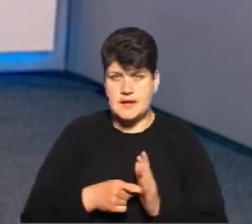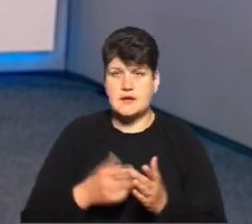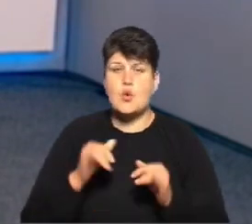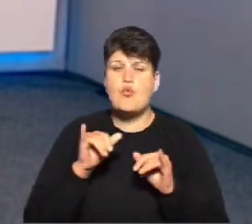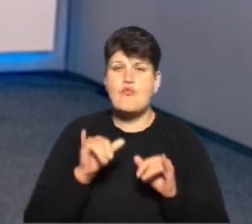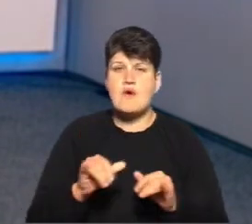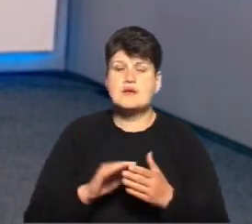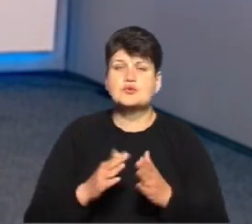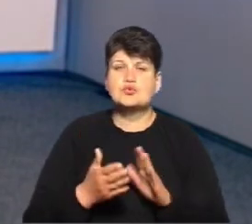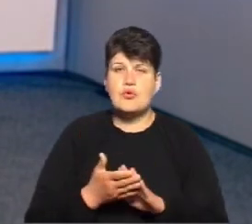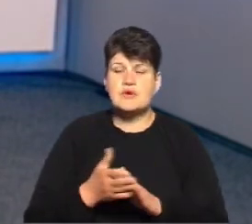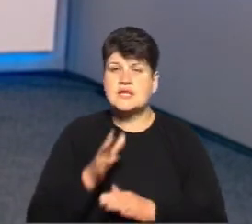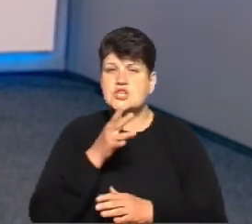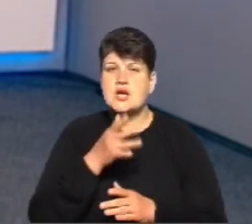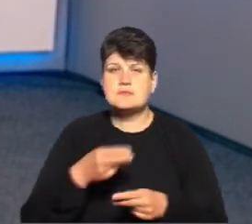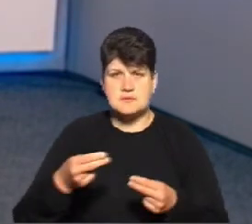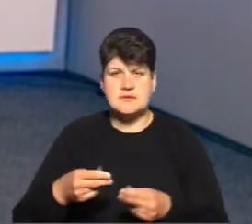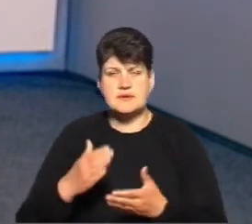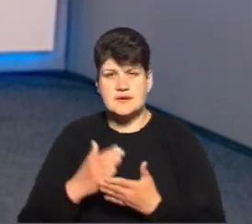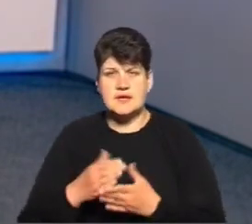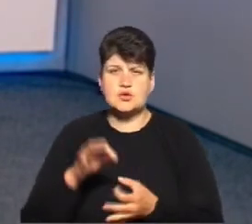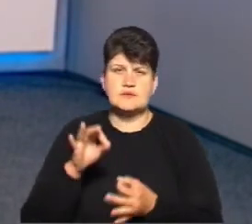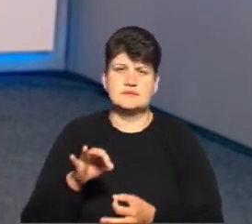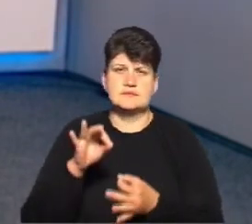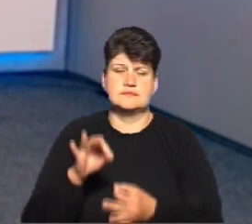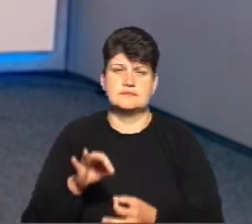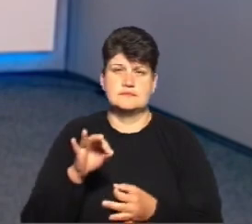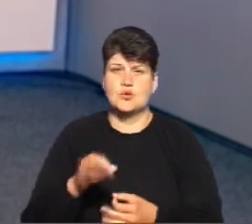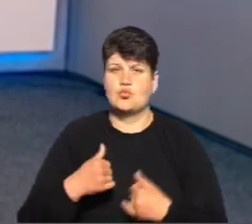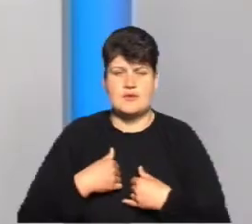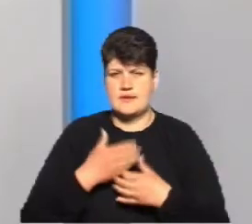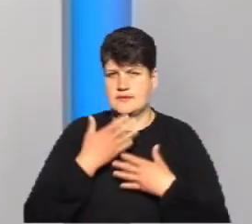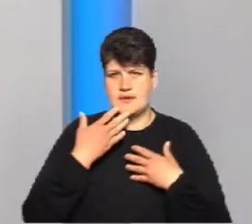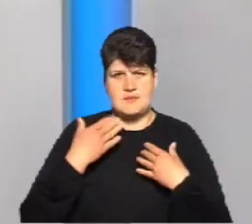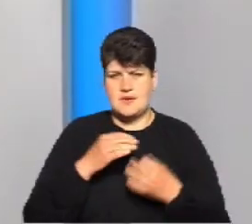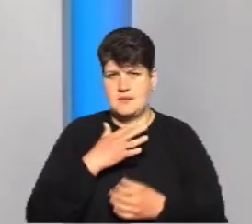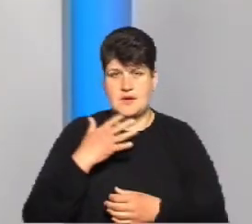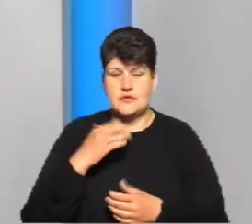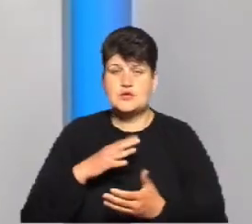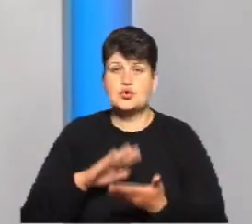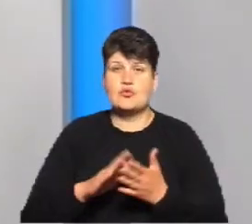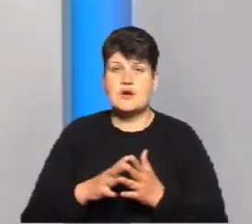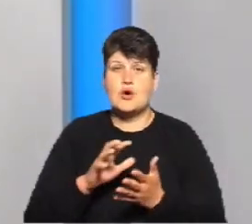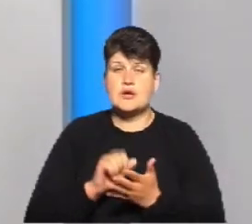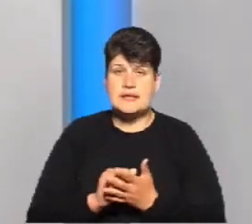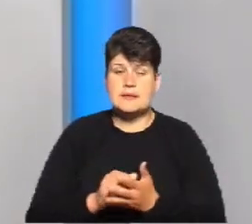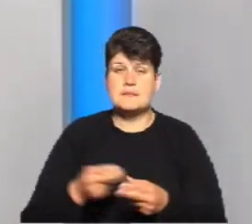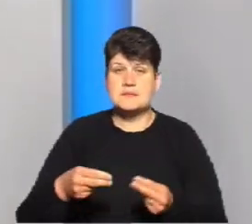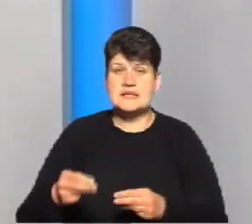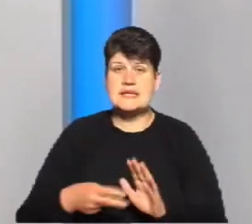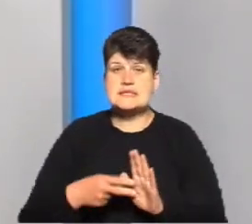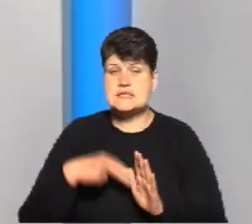час укладені, ще є такі хустом висять після державного кадастру? Немає таких, в нас багато, тому що у нас договори оренди укладалися всі на 7 років. Тобто в нас